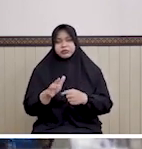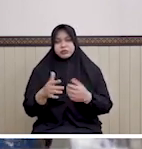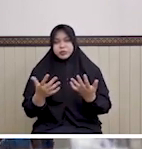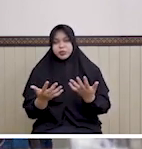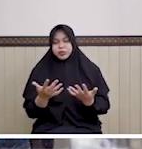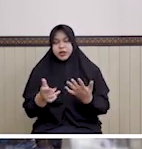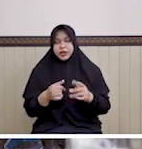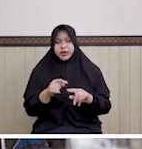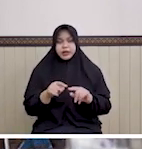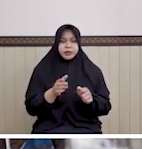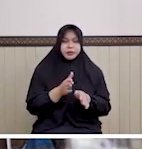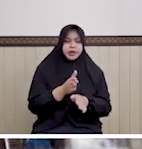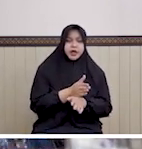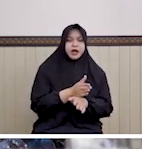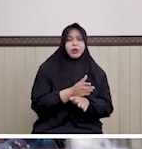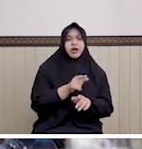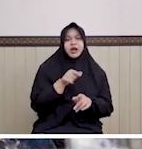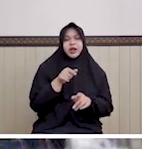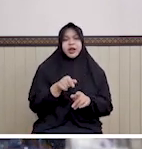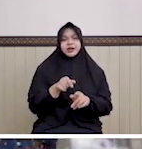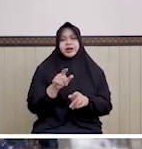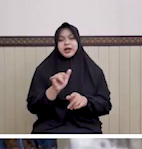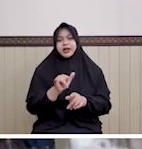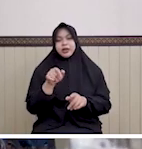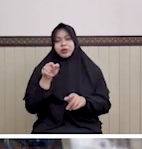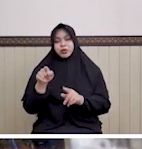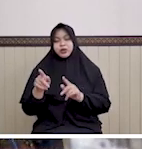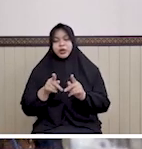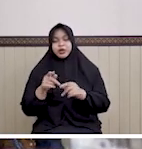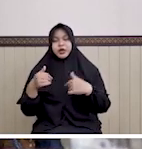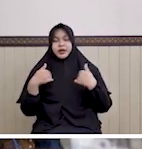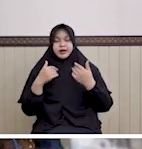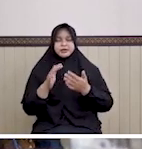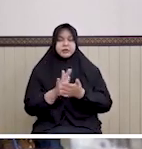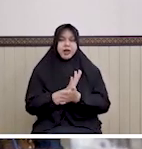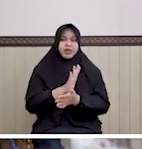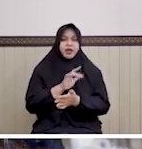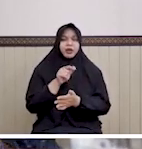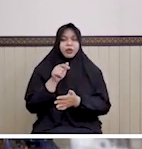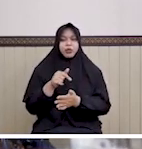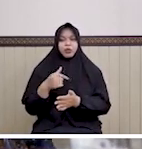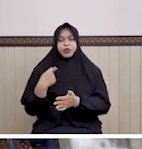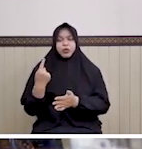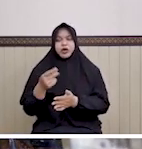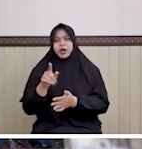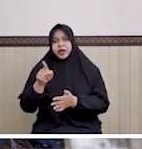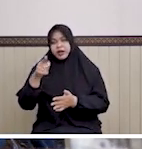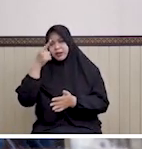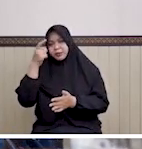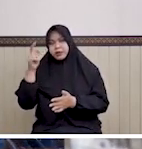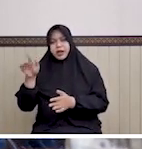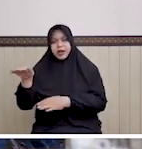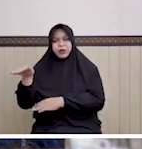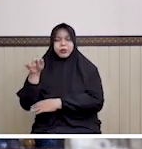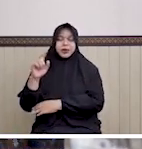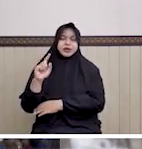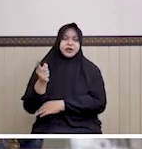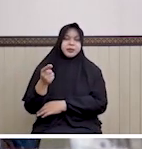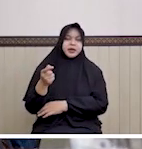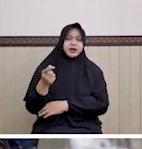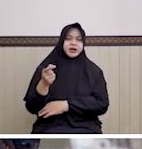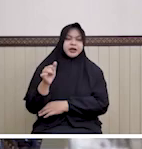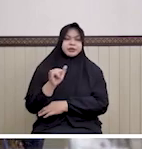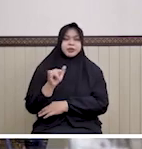Tapi kan berawal dari itu pada akhirnya Kalau ada kesempatan dan Kami yakin bahwa pelaku itu pastilah